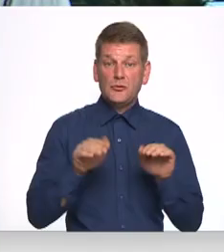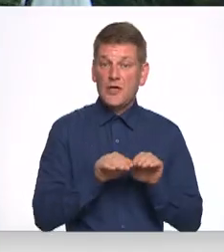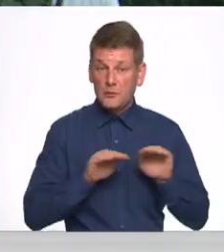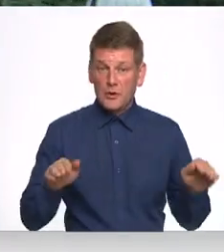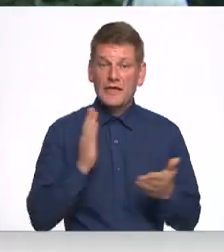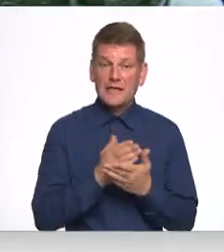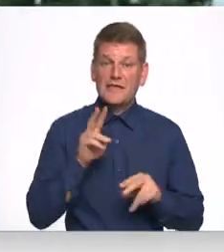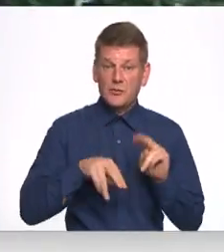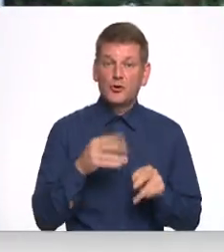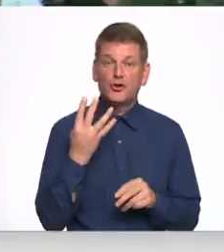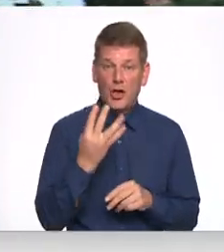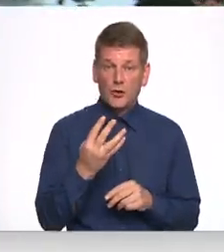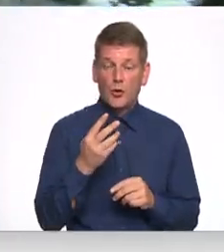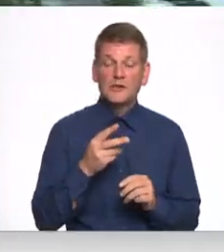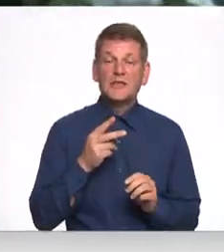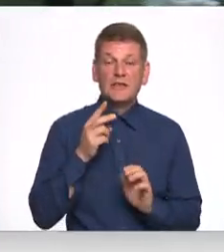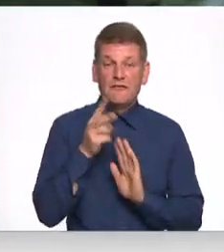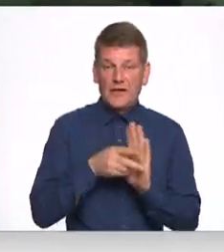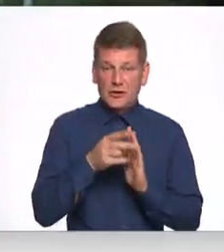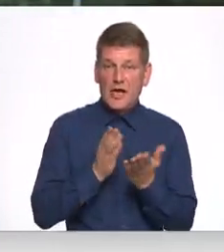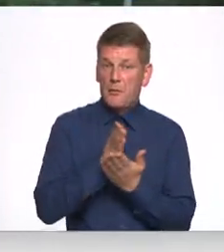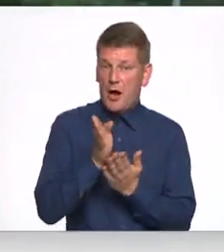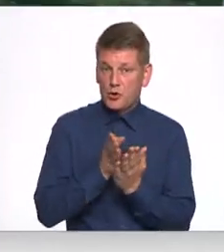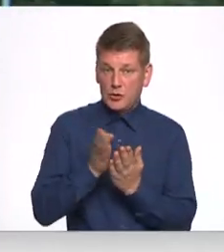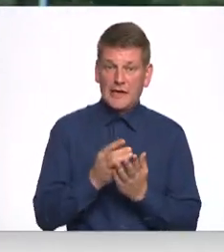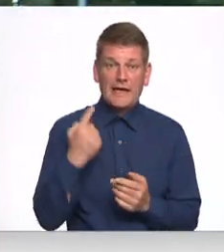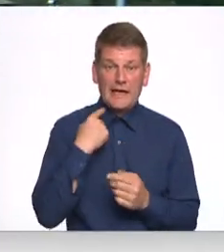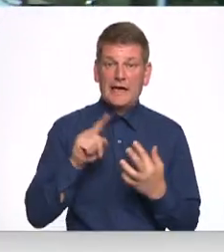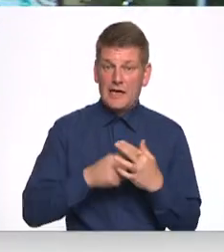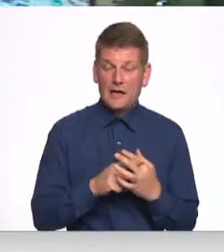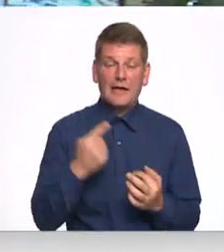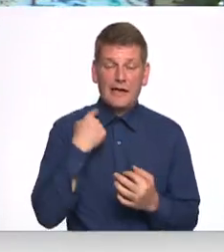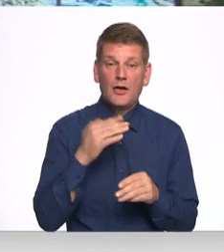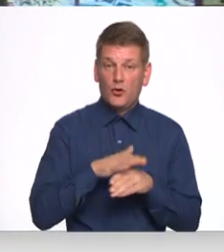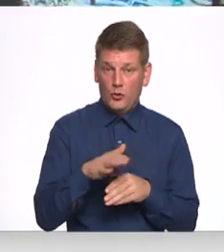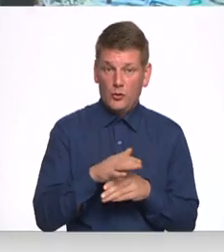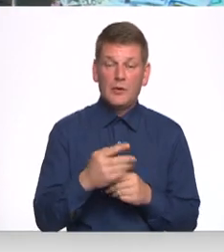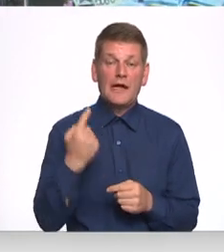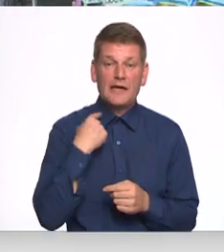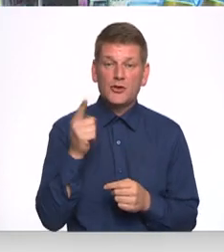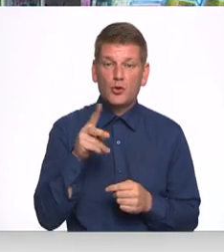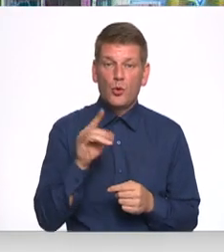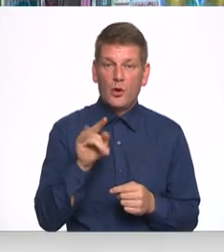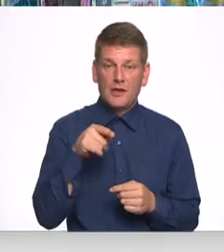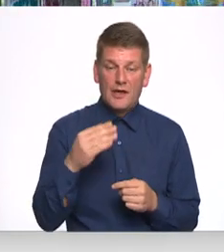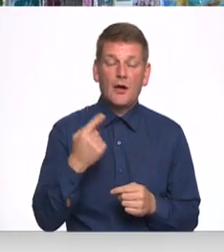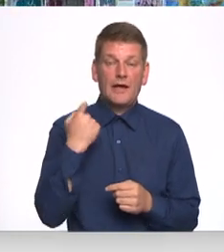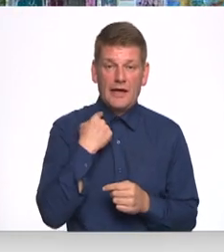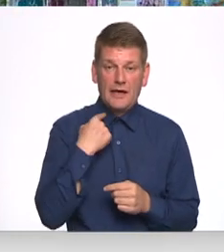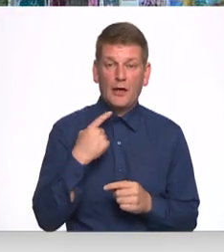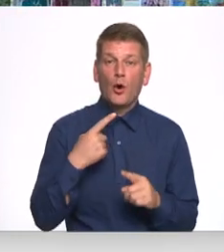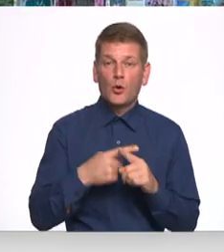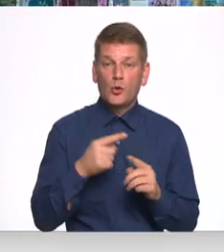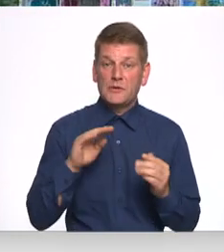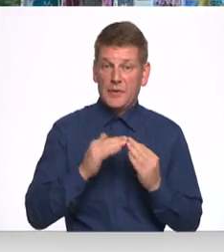platformas tiks izbūvētas 4 pasažieru vilciena maršrutos – Rīga-Jelgava, Rīga-Tukums, Rīga-Skulte un